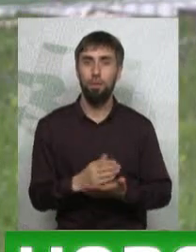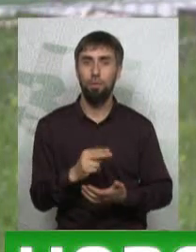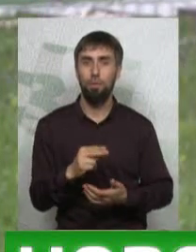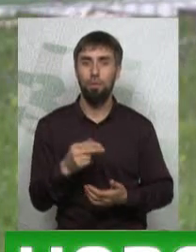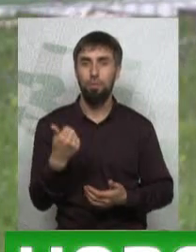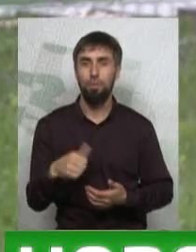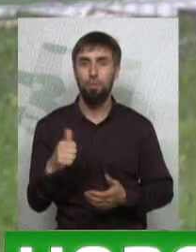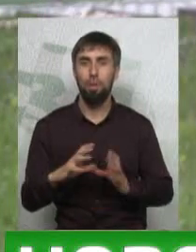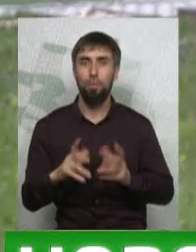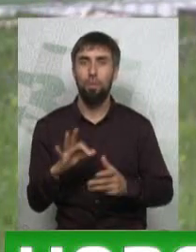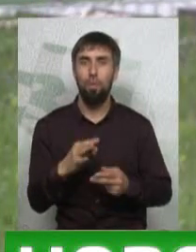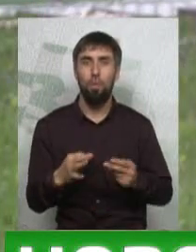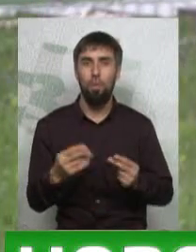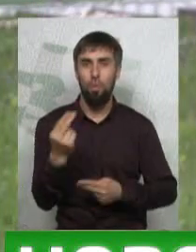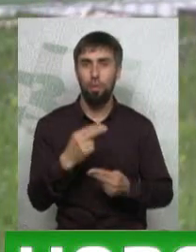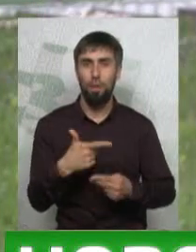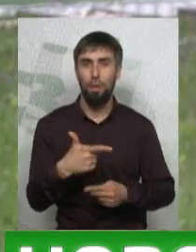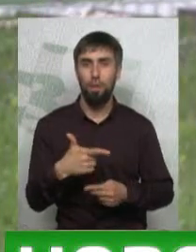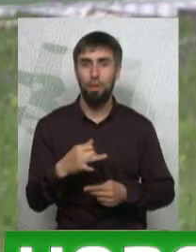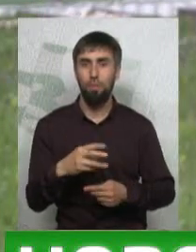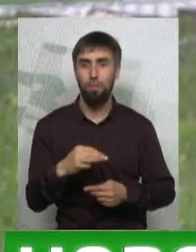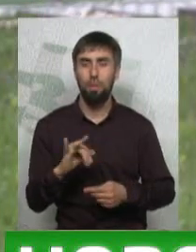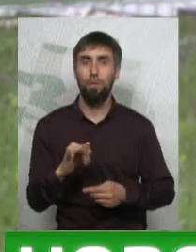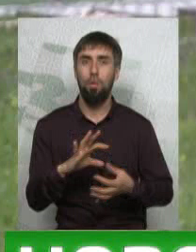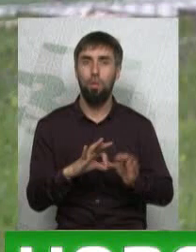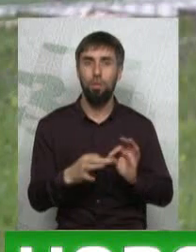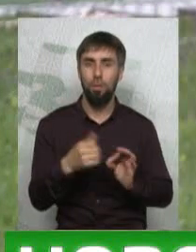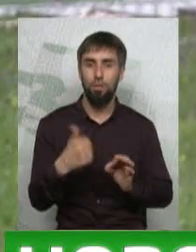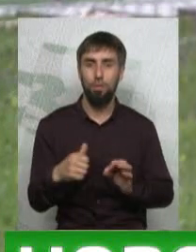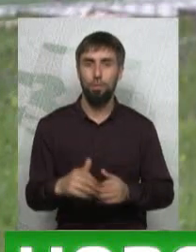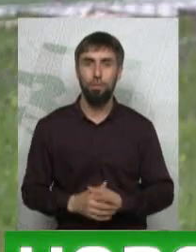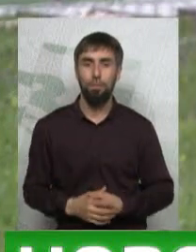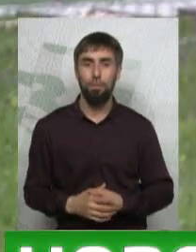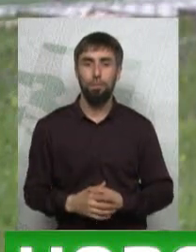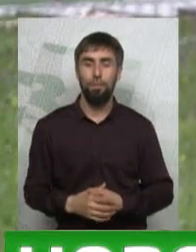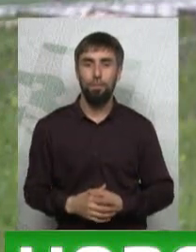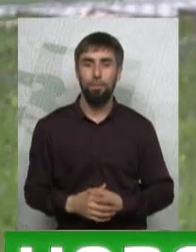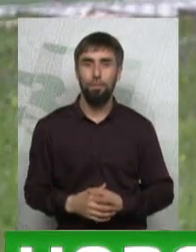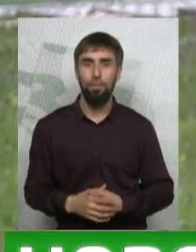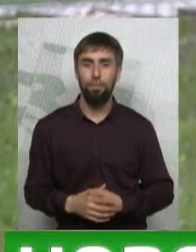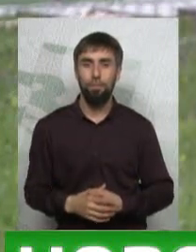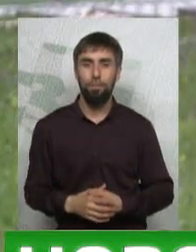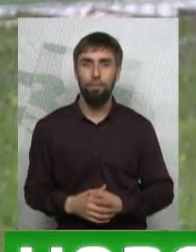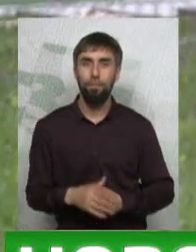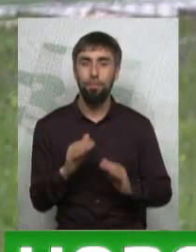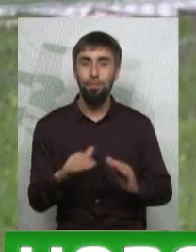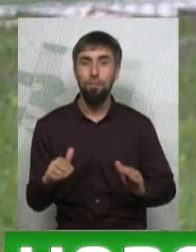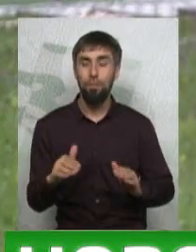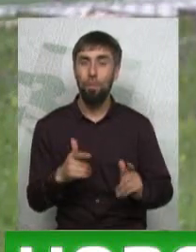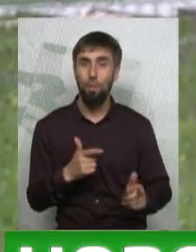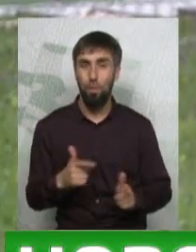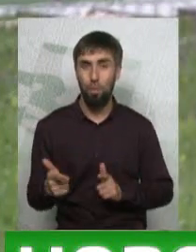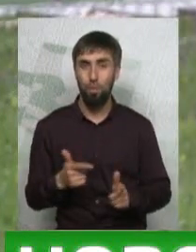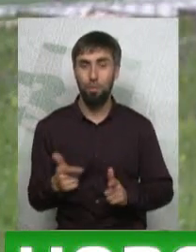чемпионов мира по художественной гимнастике, каких-то олимпийских чемпионок. Вот. Дети, естественно,